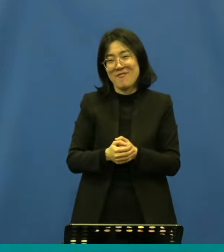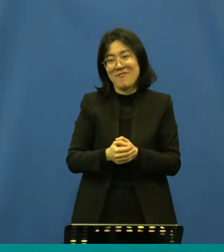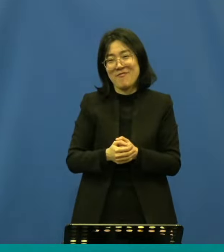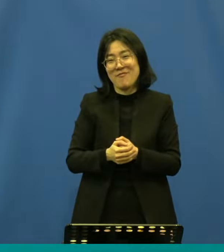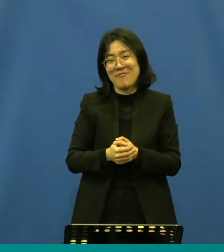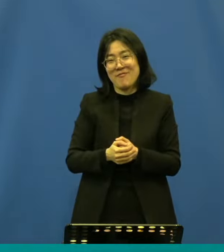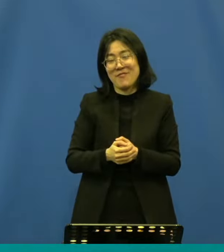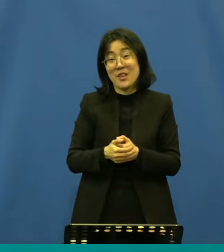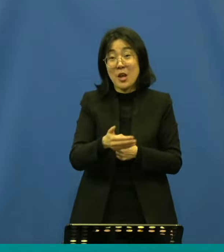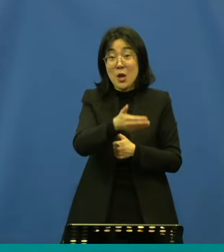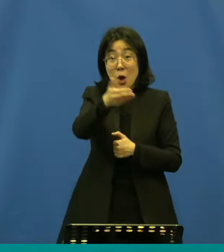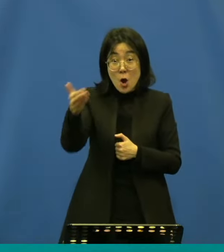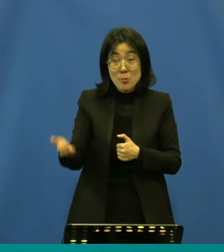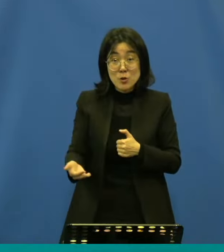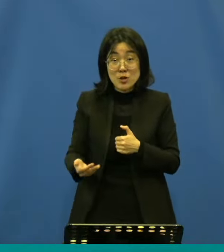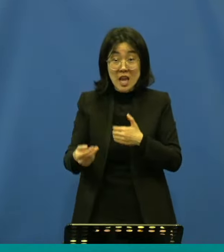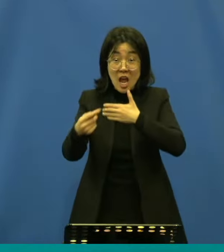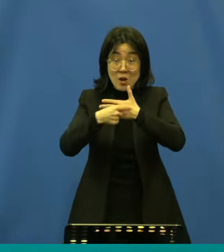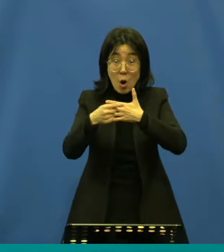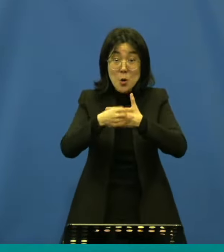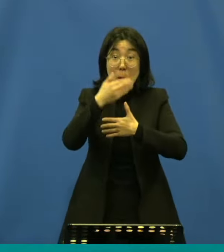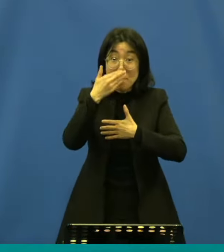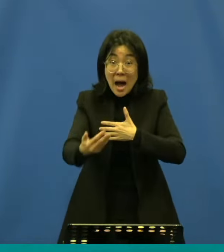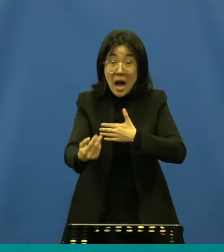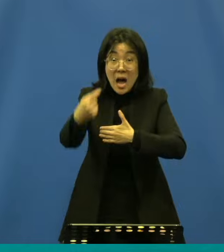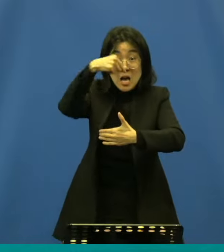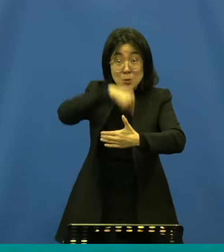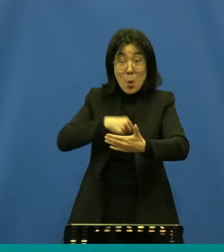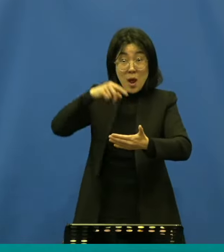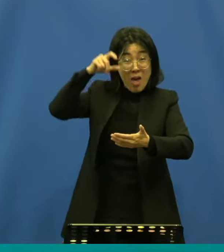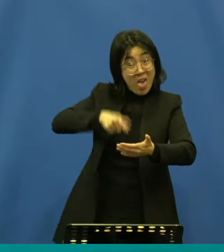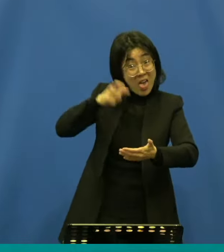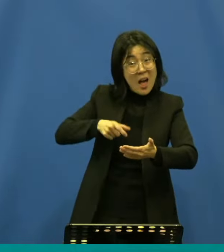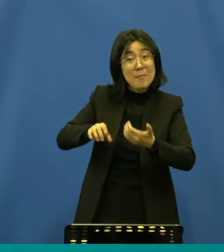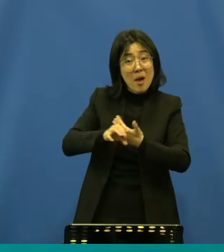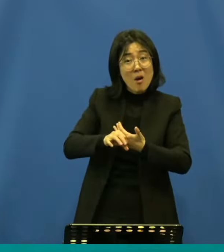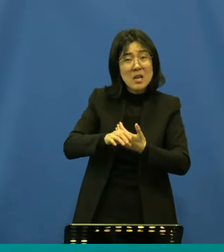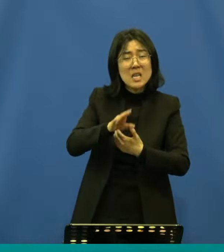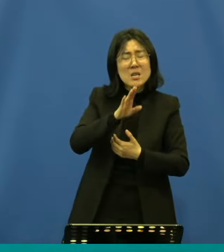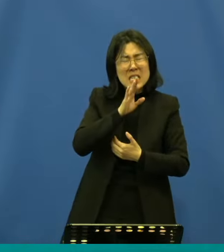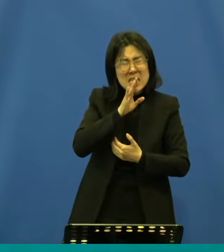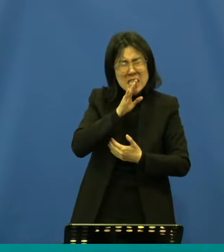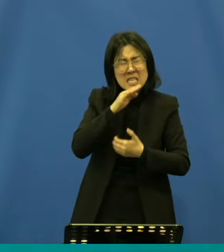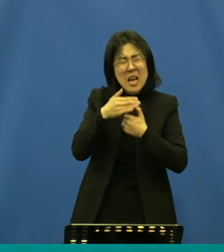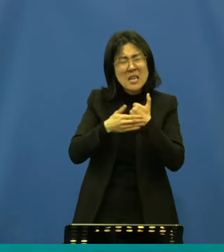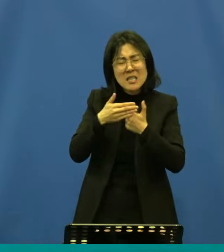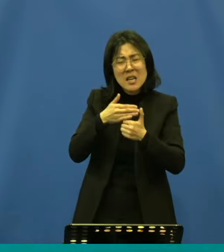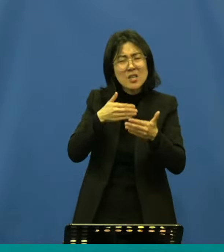사랑하는 성도는, 우리도 은혜를 일시적으로 받습니다. 그런데 어느 순간 은혜의 사각지대에 있습니다.